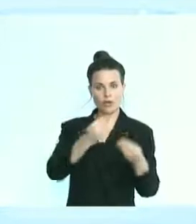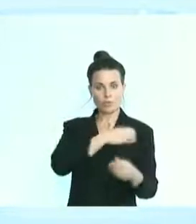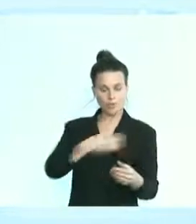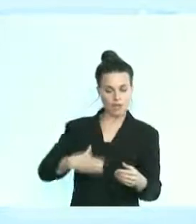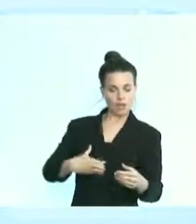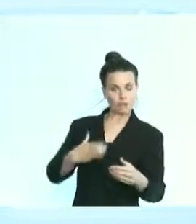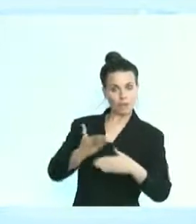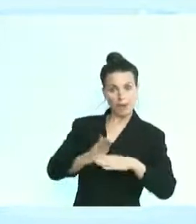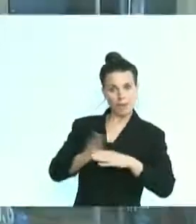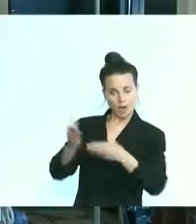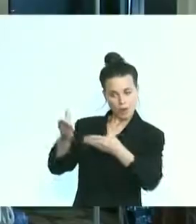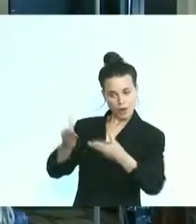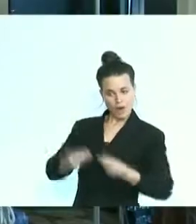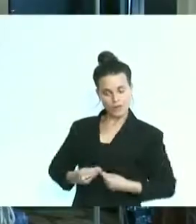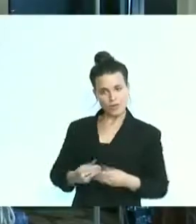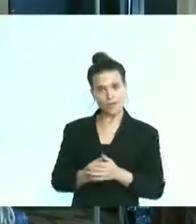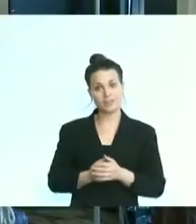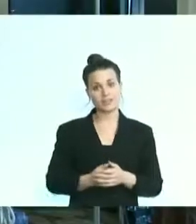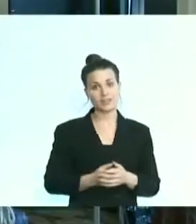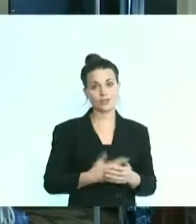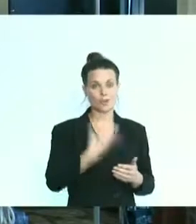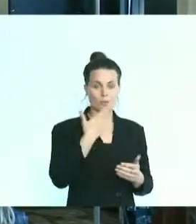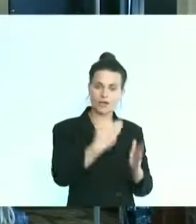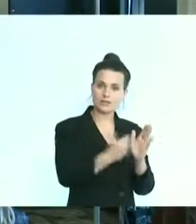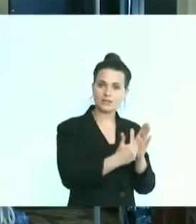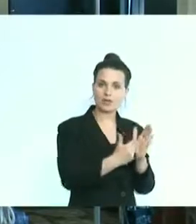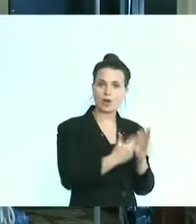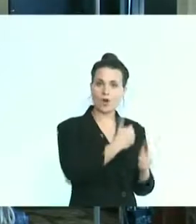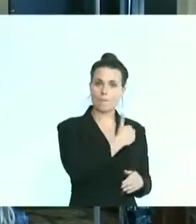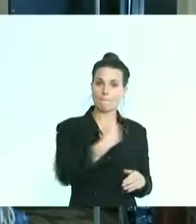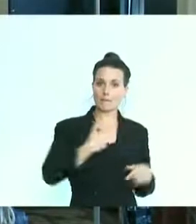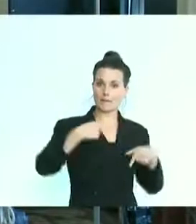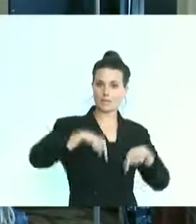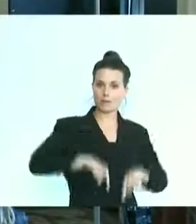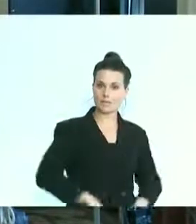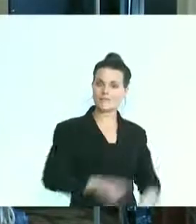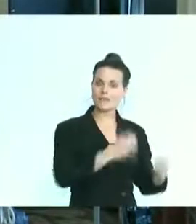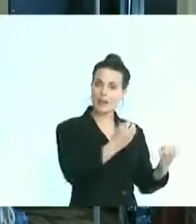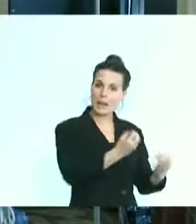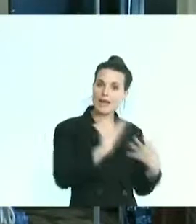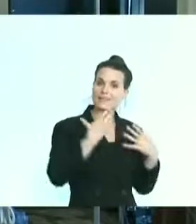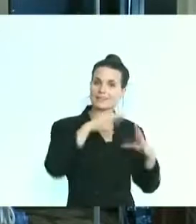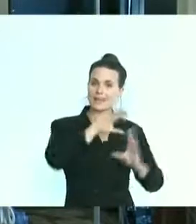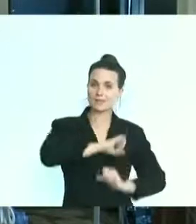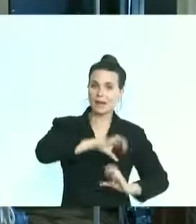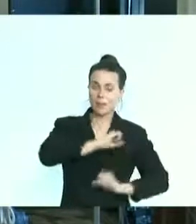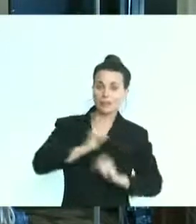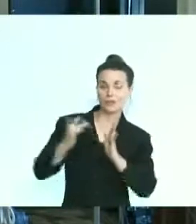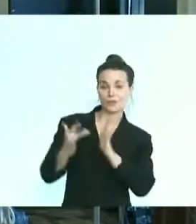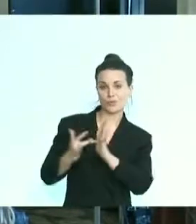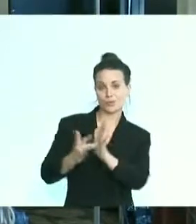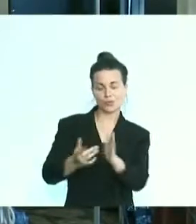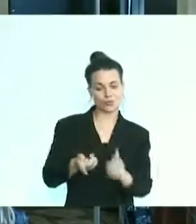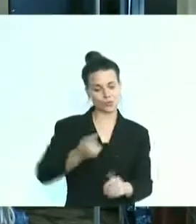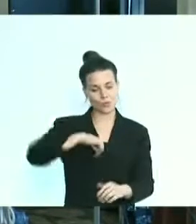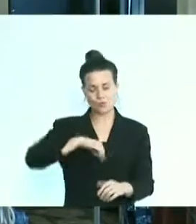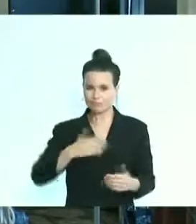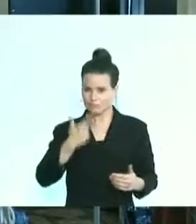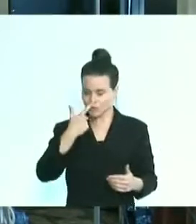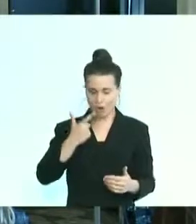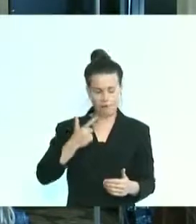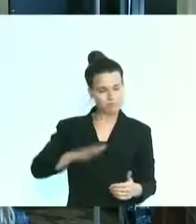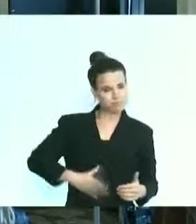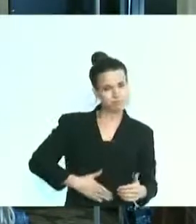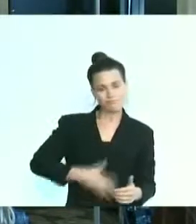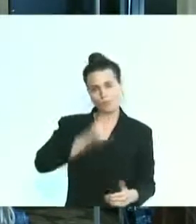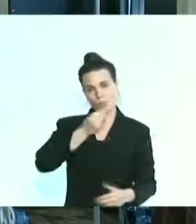Madame la Ministre, de nous avoir laissé le temps d'expérimenter sur les territoires. On est prêt à recevoir, on est prêt à former, on